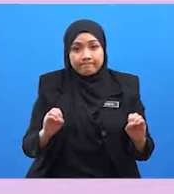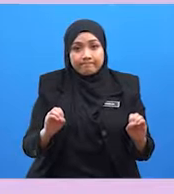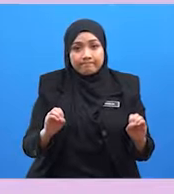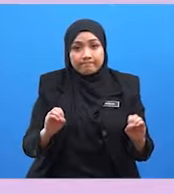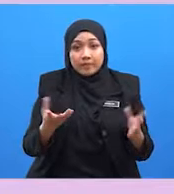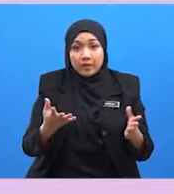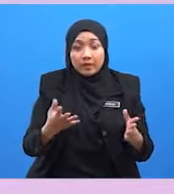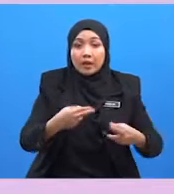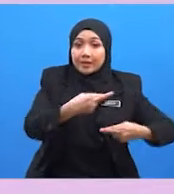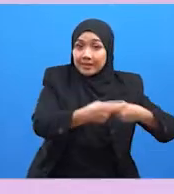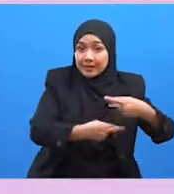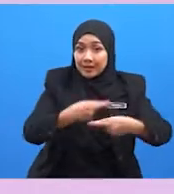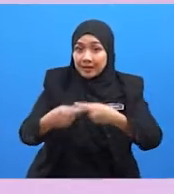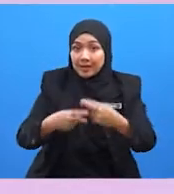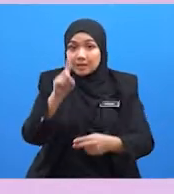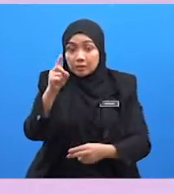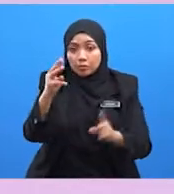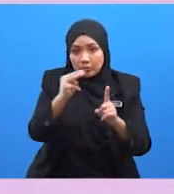kitaran, 1 markah.